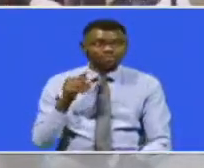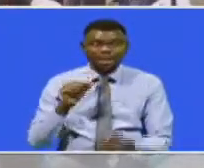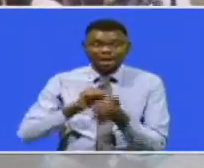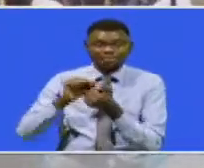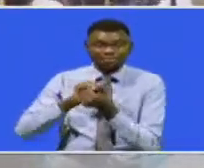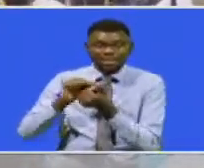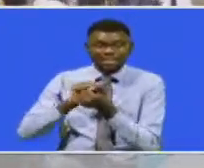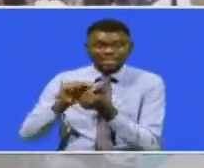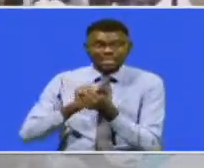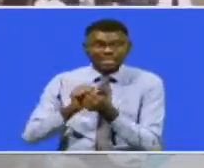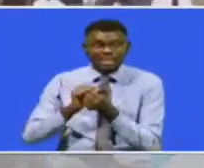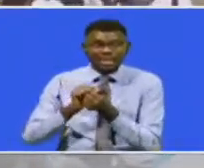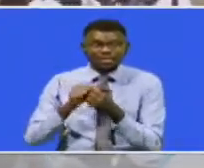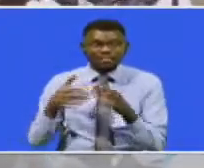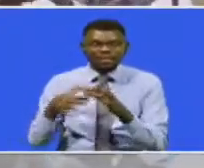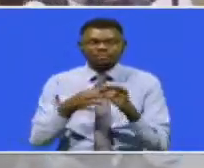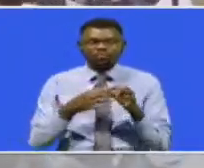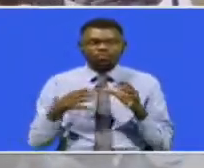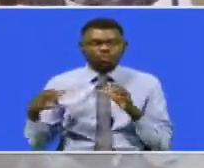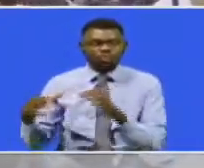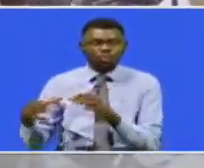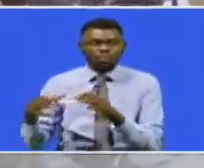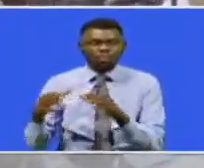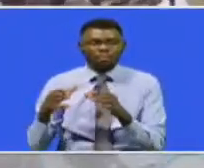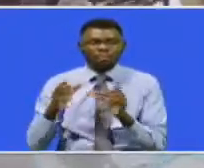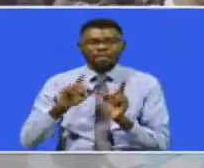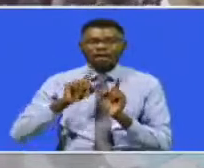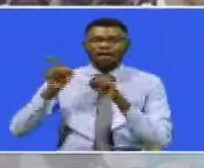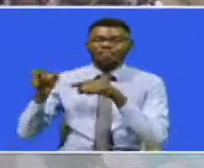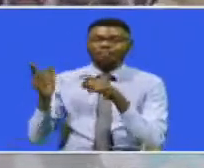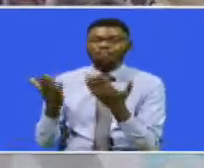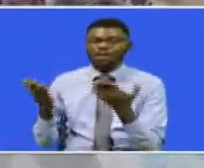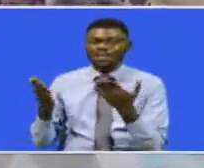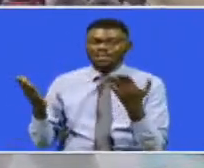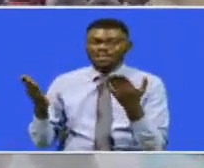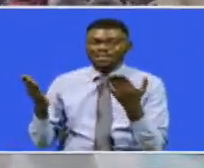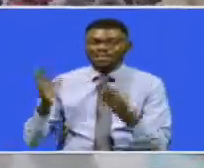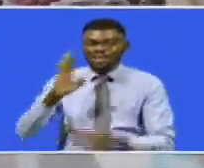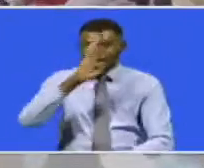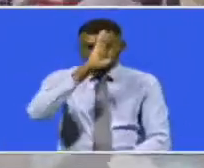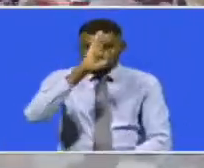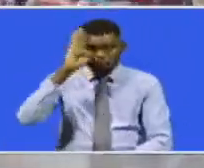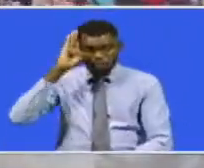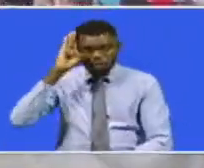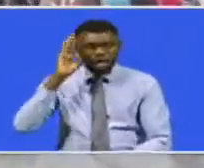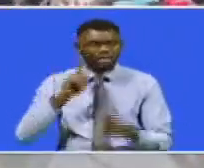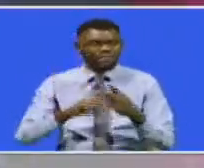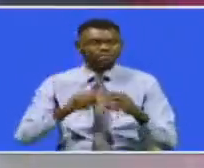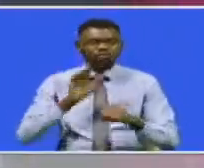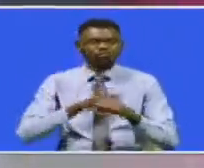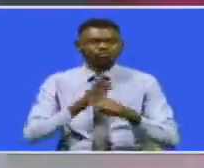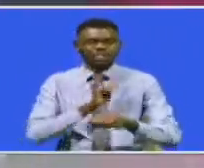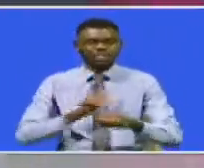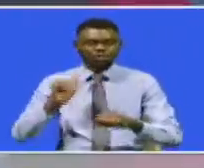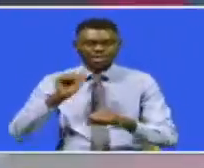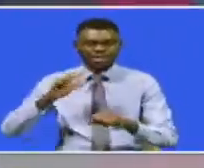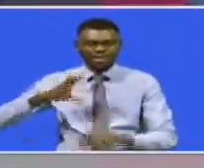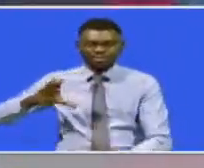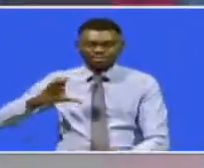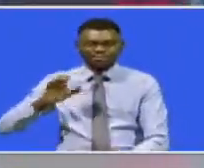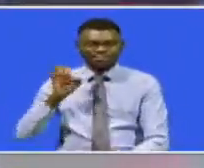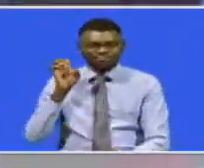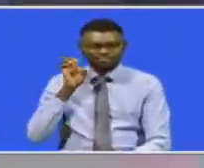kikosi kizima cha muungano wa Azimio la Umoja watakita kambi katika kaunti za Bungoma na Trans Nzoia. Elvis